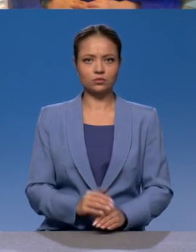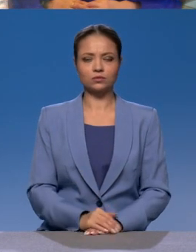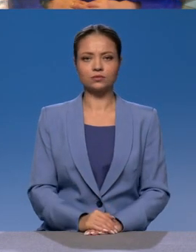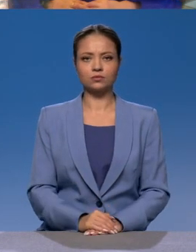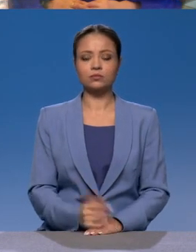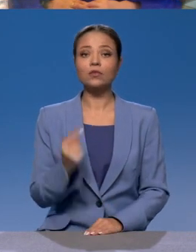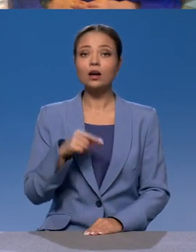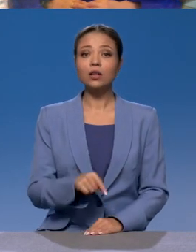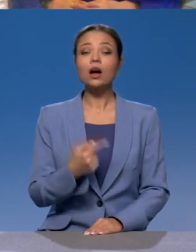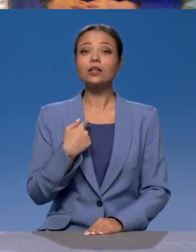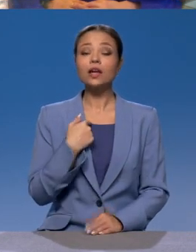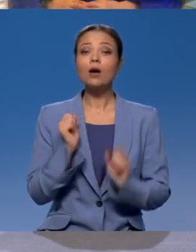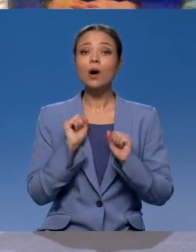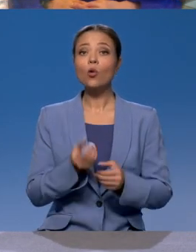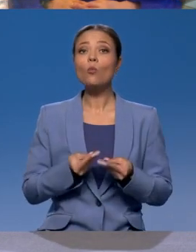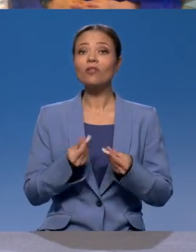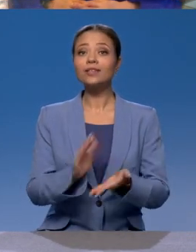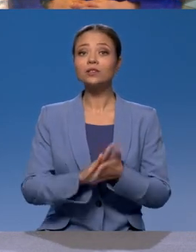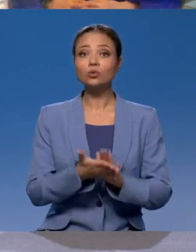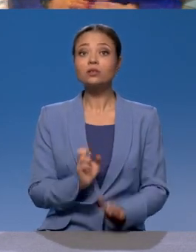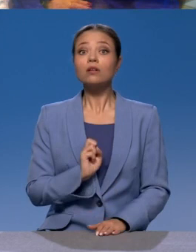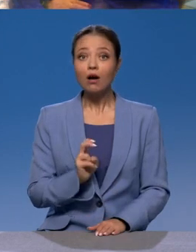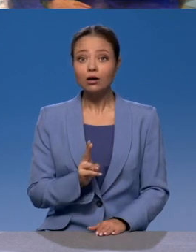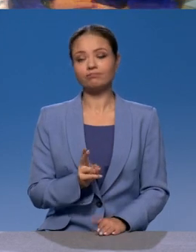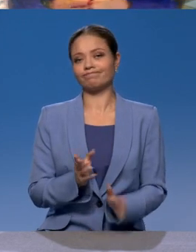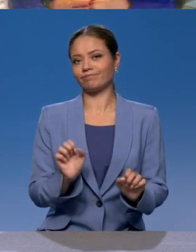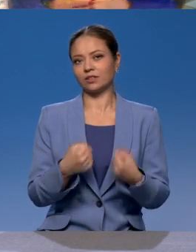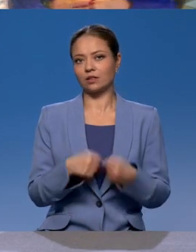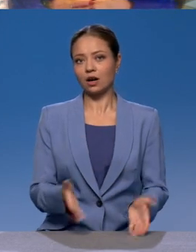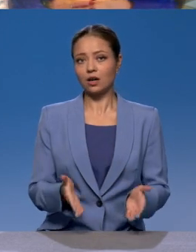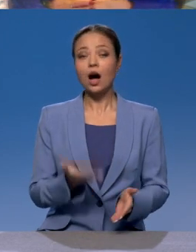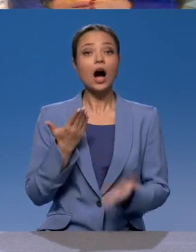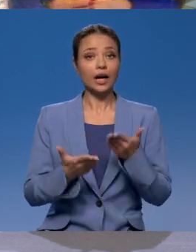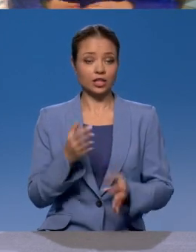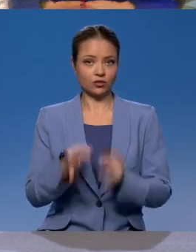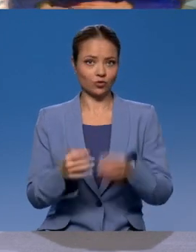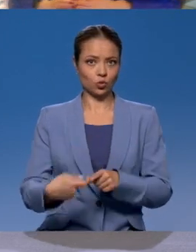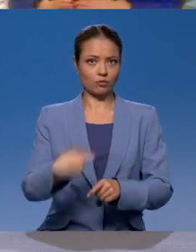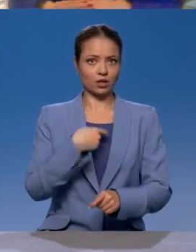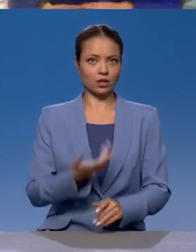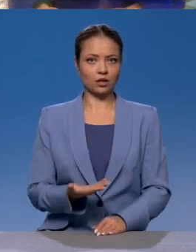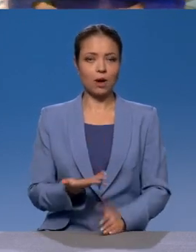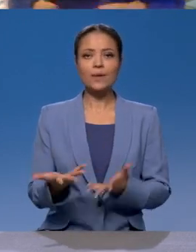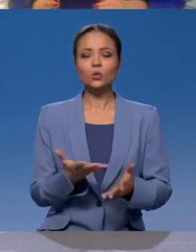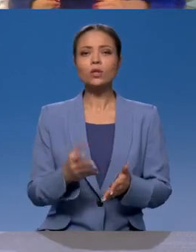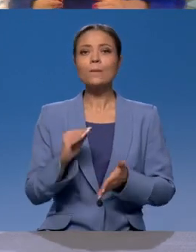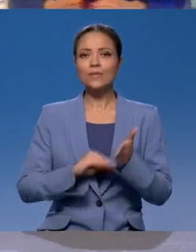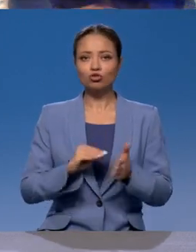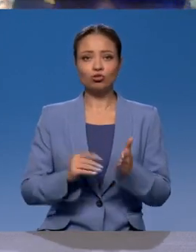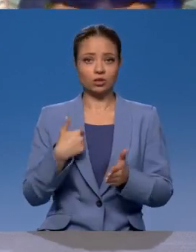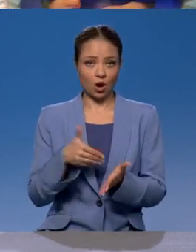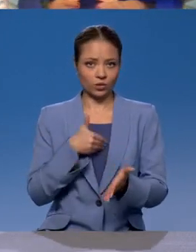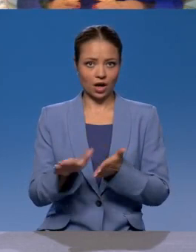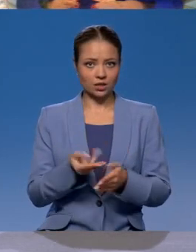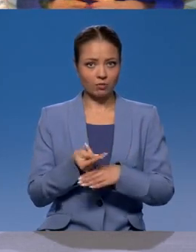тогда как я могу повлиять на ситуацию? Никак. А если на меня подали в суд, по какой-то причине я отказалась платить, или у